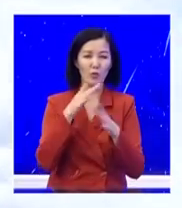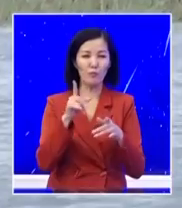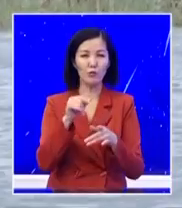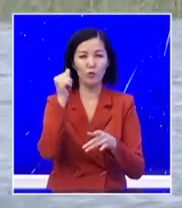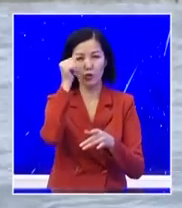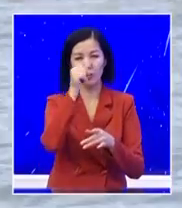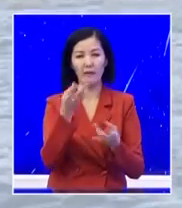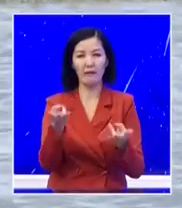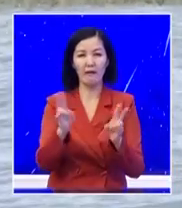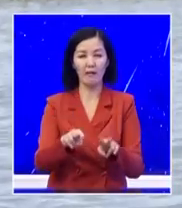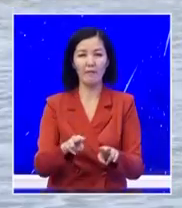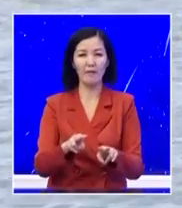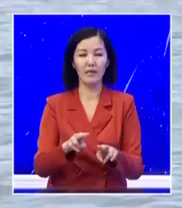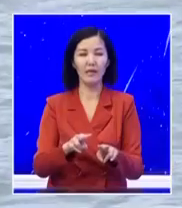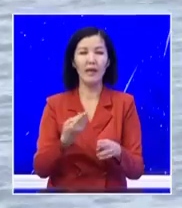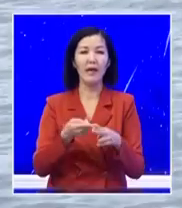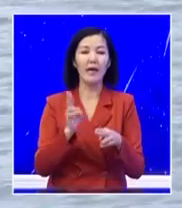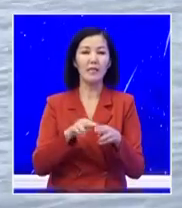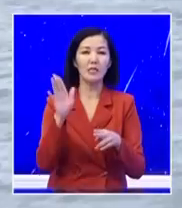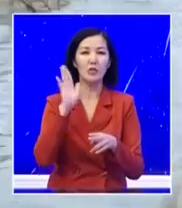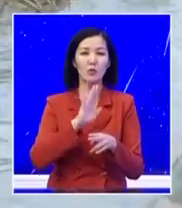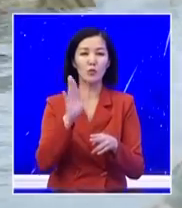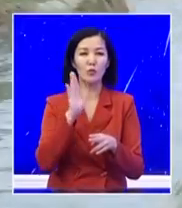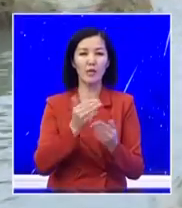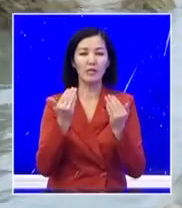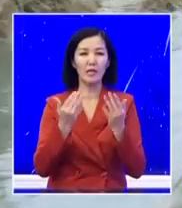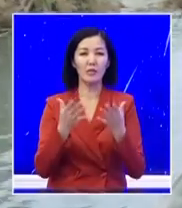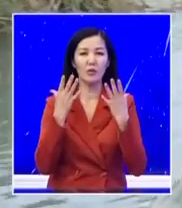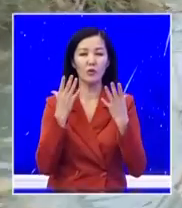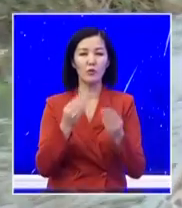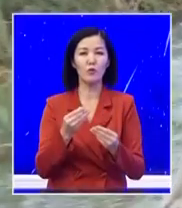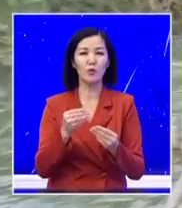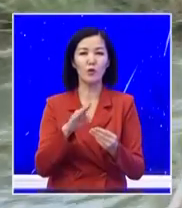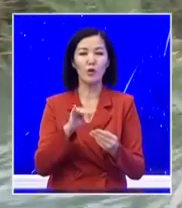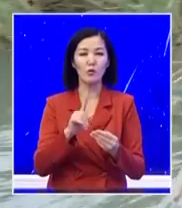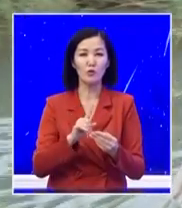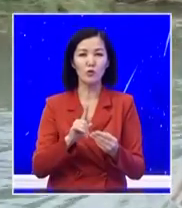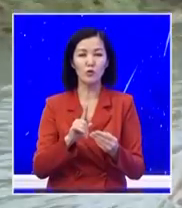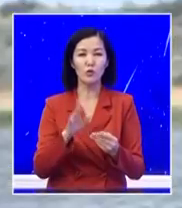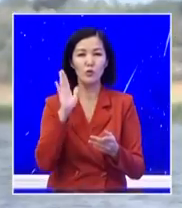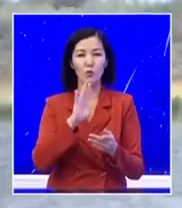дейін жата береді, шірімейді. Әсіресе су маржандарының қазіргідей тұщы суға бет алған кезеңінде